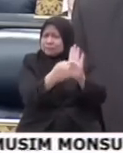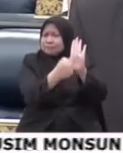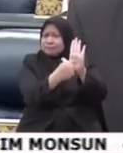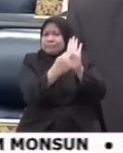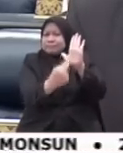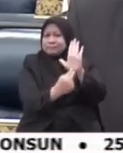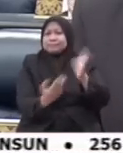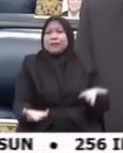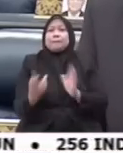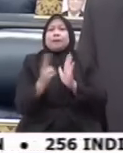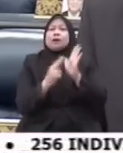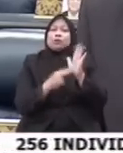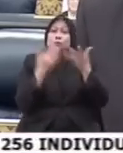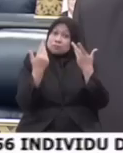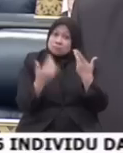peraturan peraturan